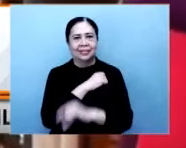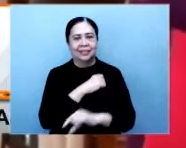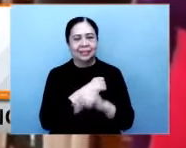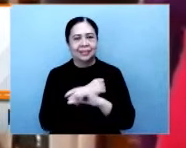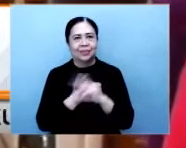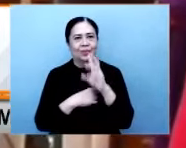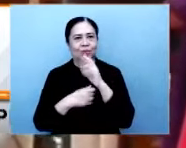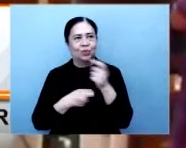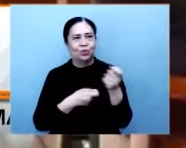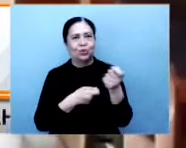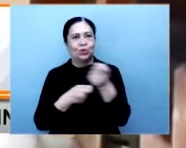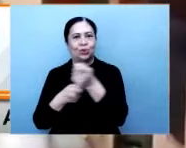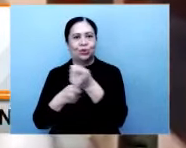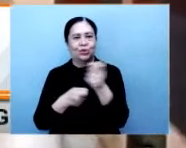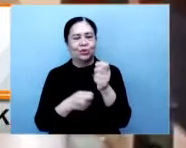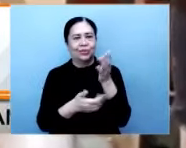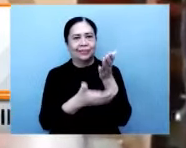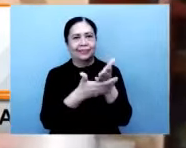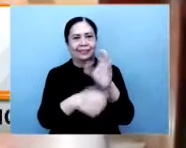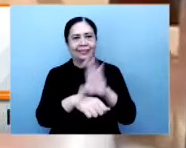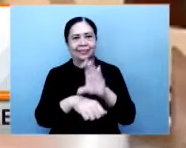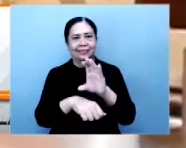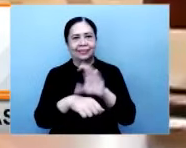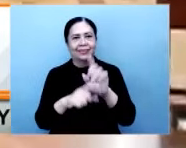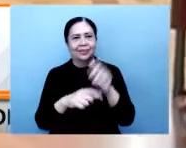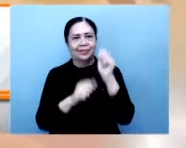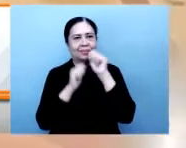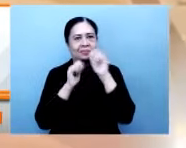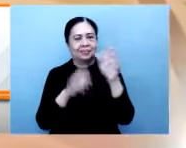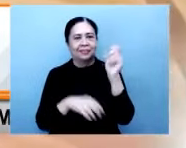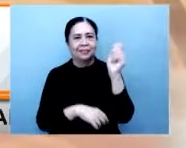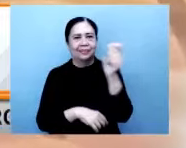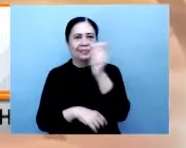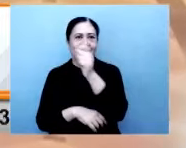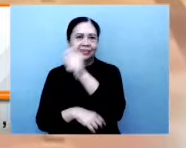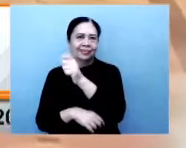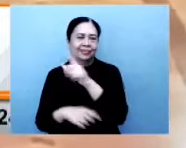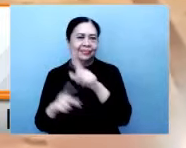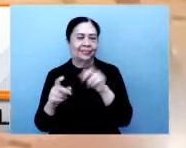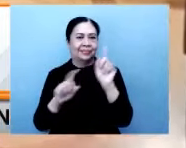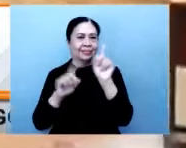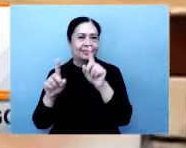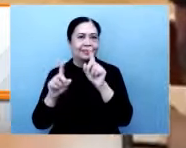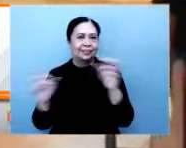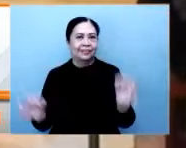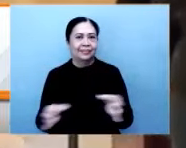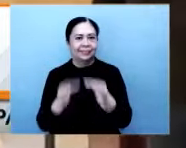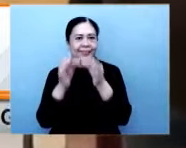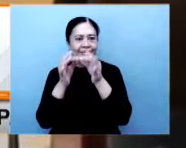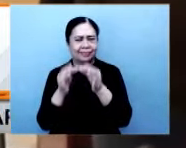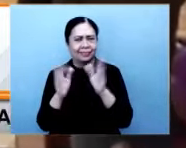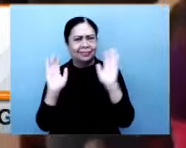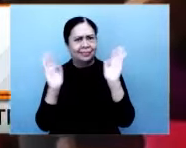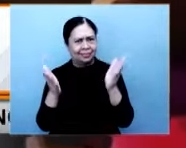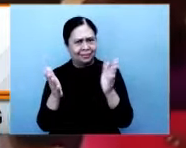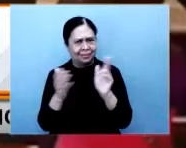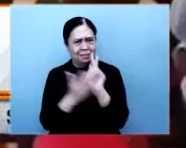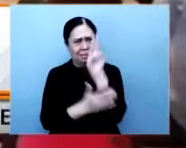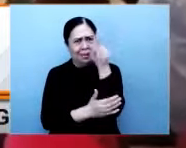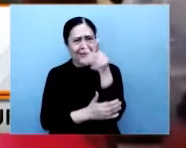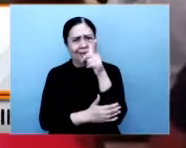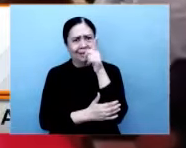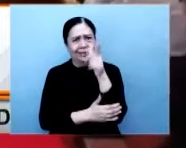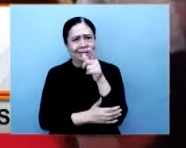spray, inikot niya ang buong simbahan para magbasbas ang holy water sa mga dumalo sa misa. Nagmistulang halamang diniliga ng